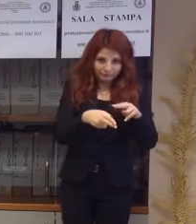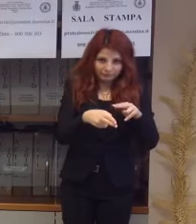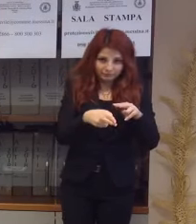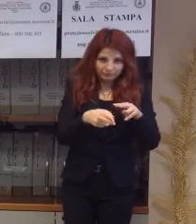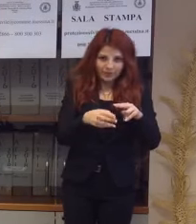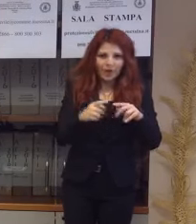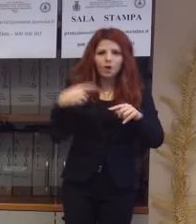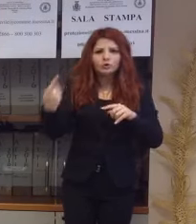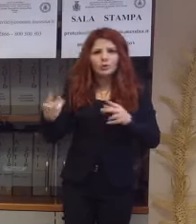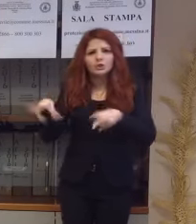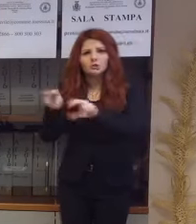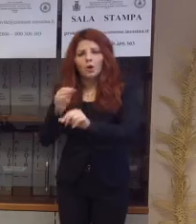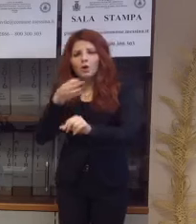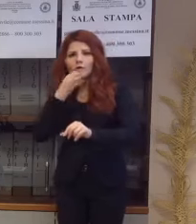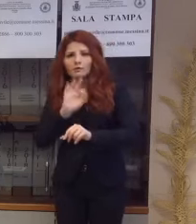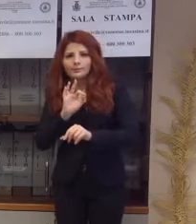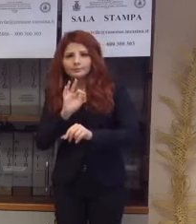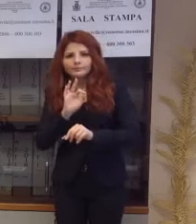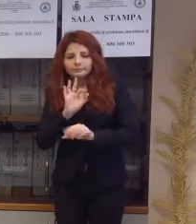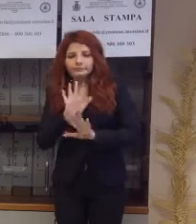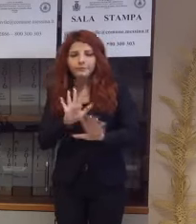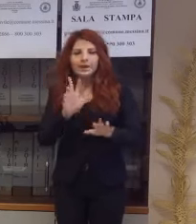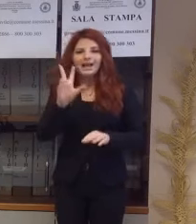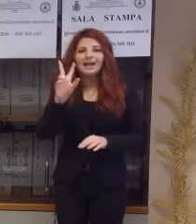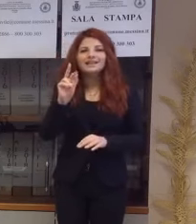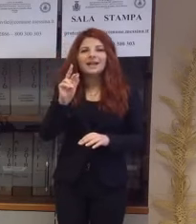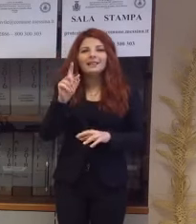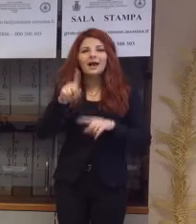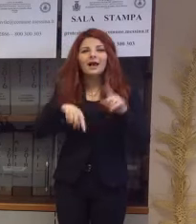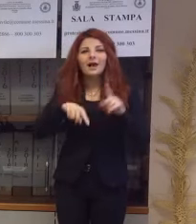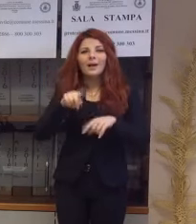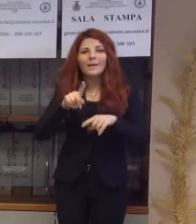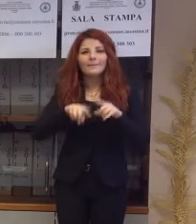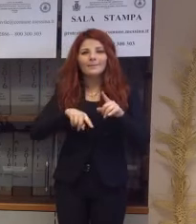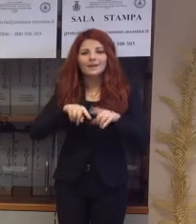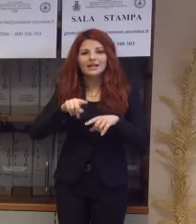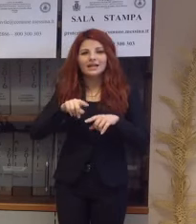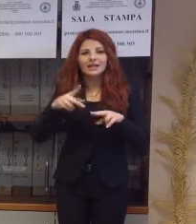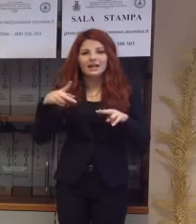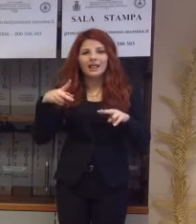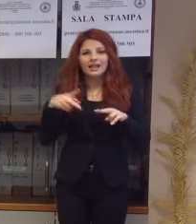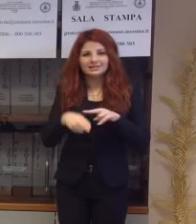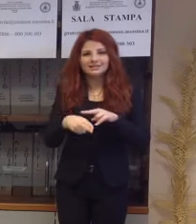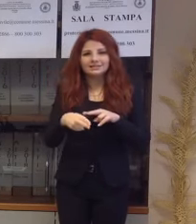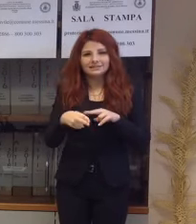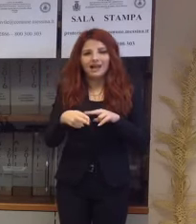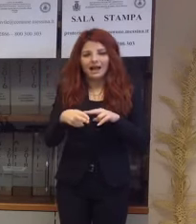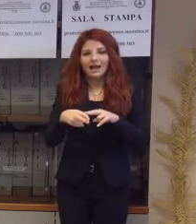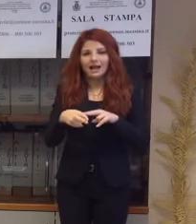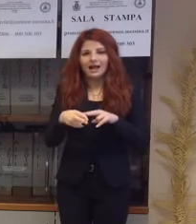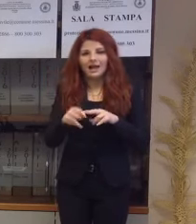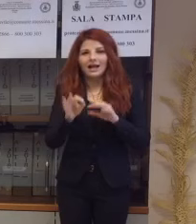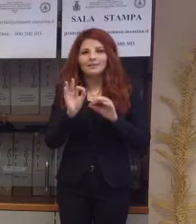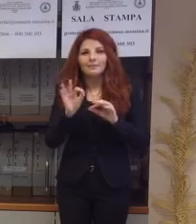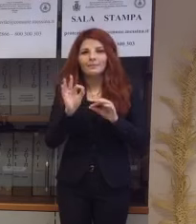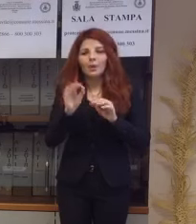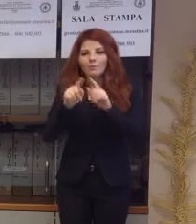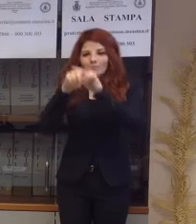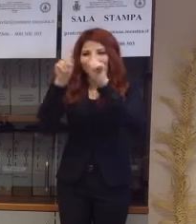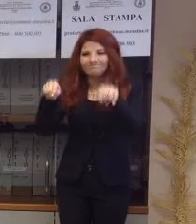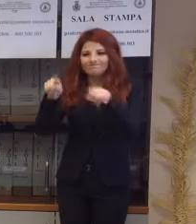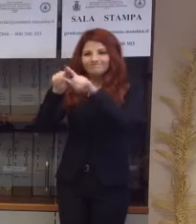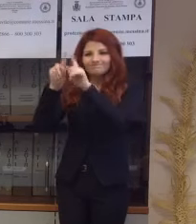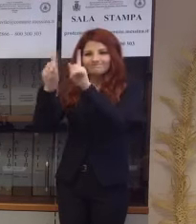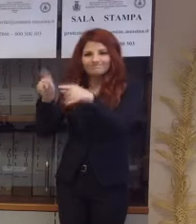altra data importante, scade il termine per l'accreditamento delle attività commerciali. Abbiamo superato credo le 110-120